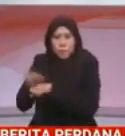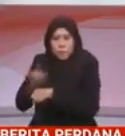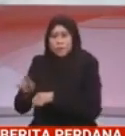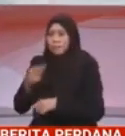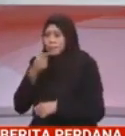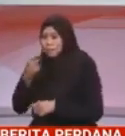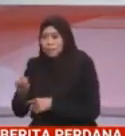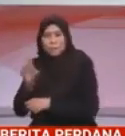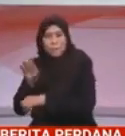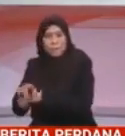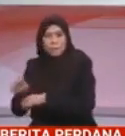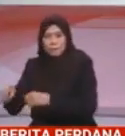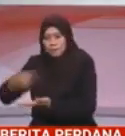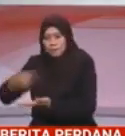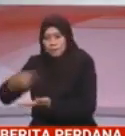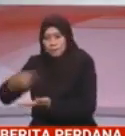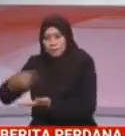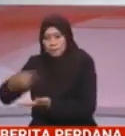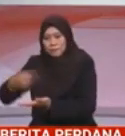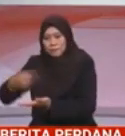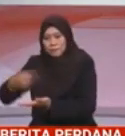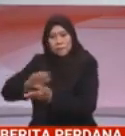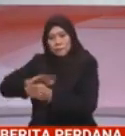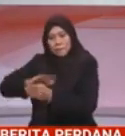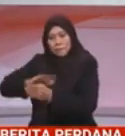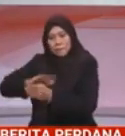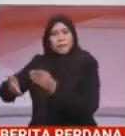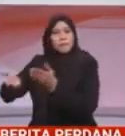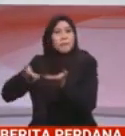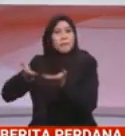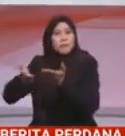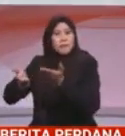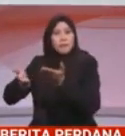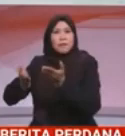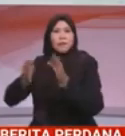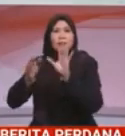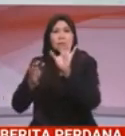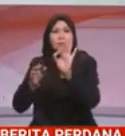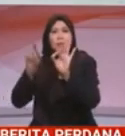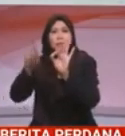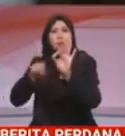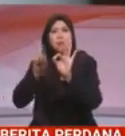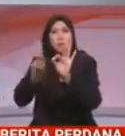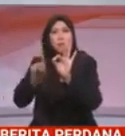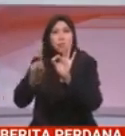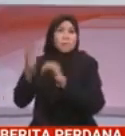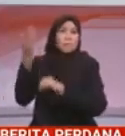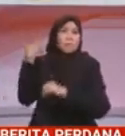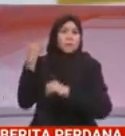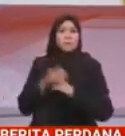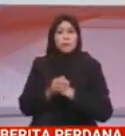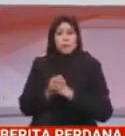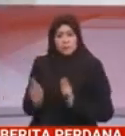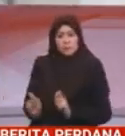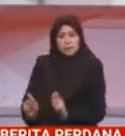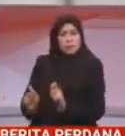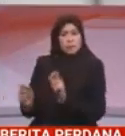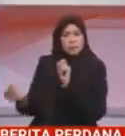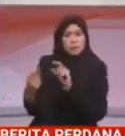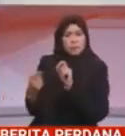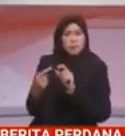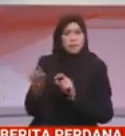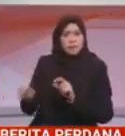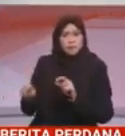menandatangani dokumen pendapat penamatan perih Matan pada 9januari lepas Hai sebagai tindakan bales